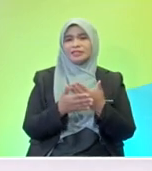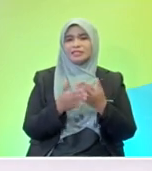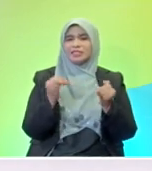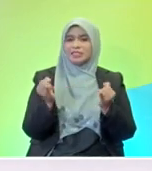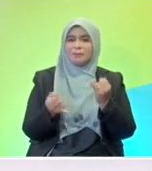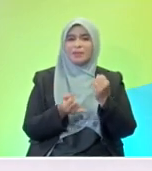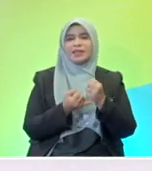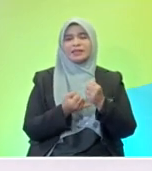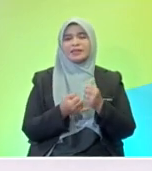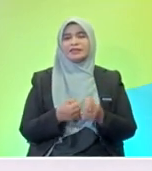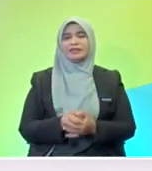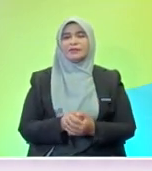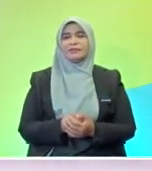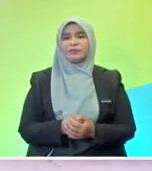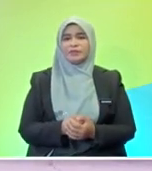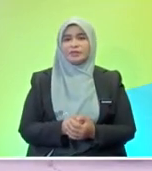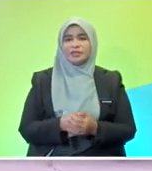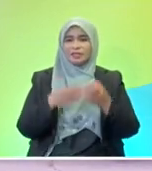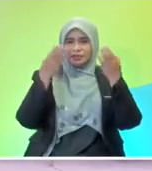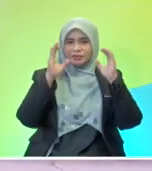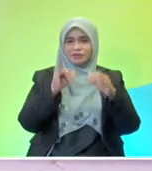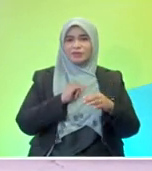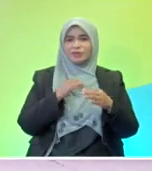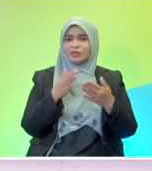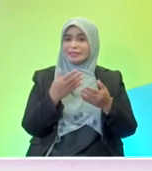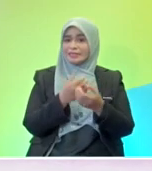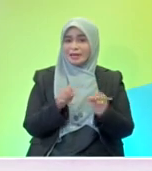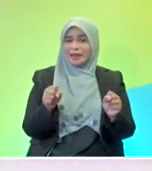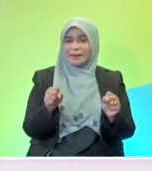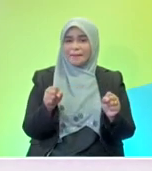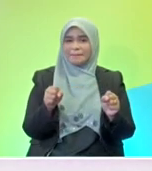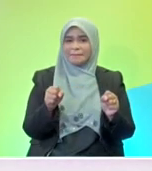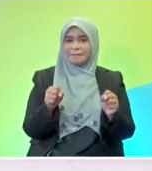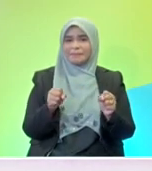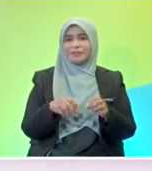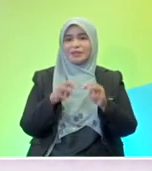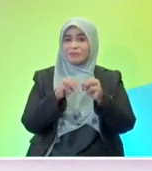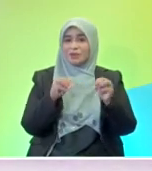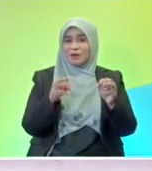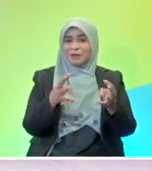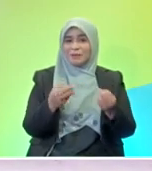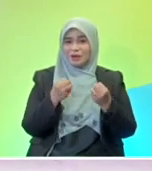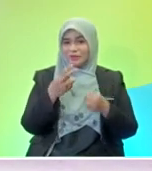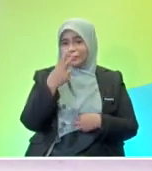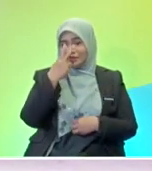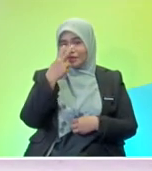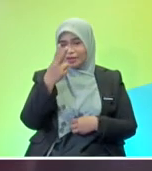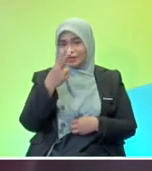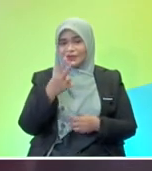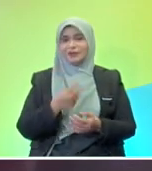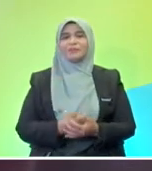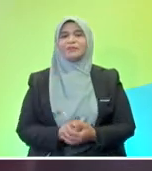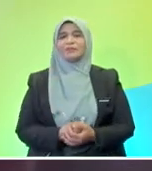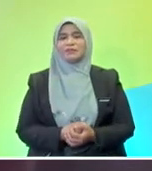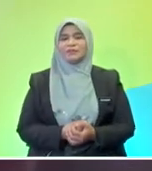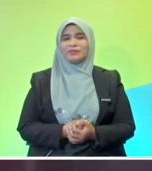Okey, cikgu dah mula. Cikgu, saya dah tampal dah baju saya. Murid-murid nak tengok tak? Tunggu dulu,